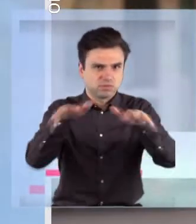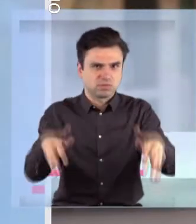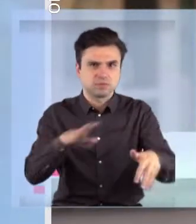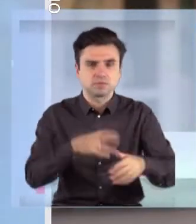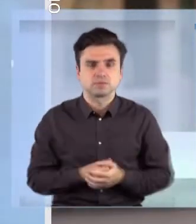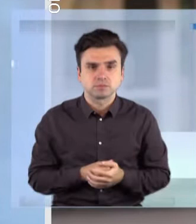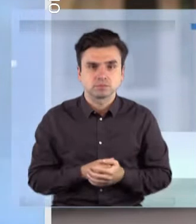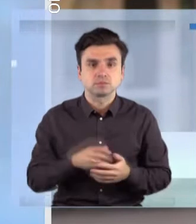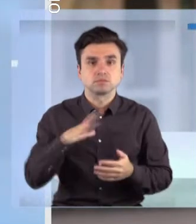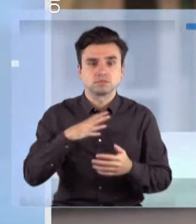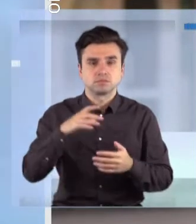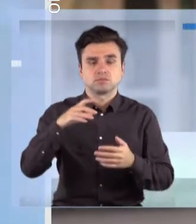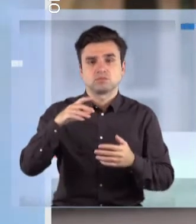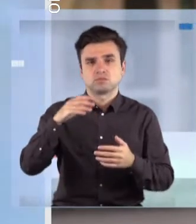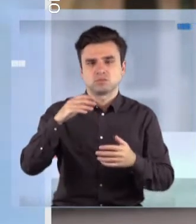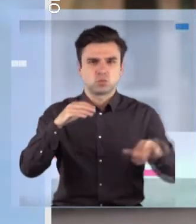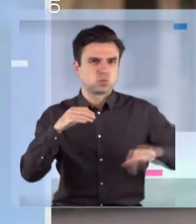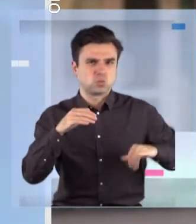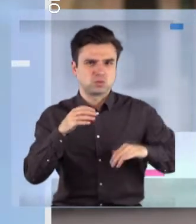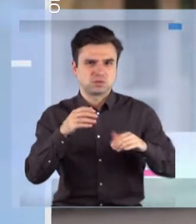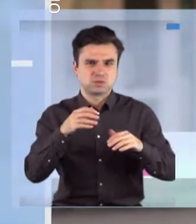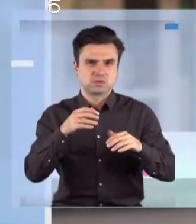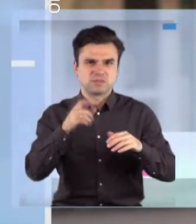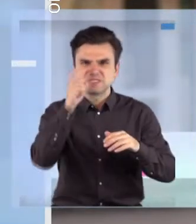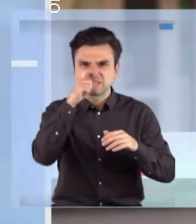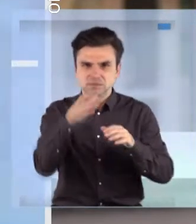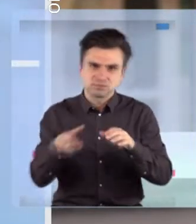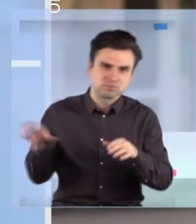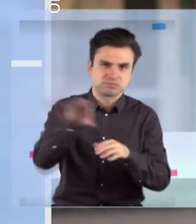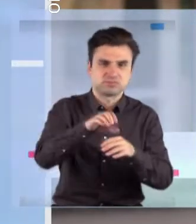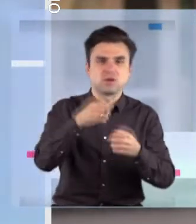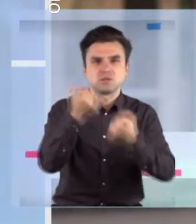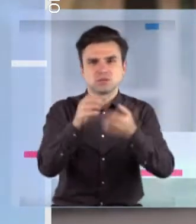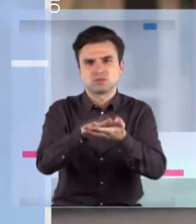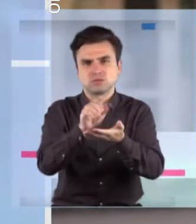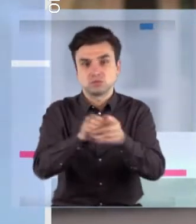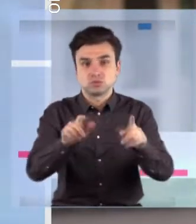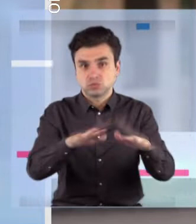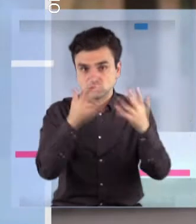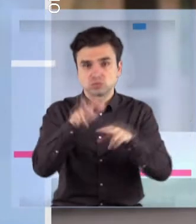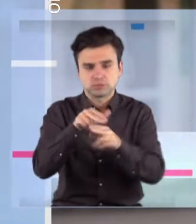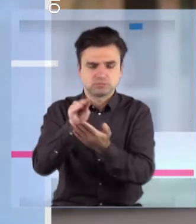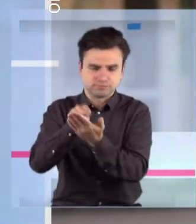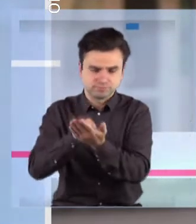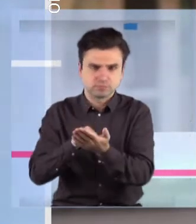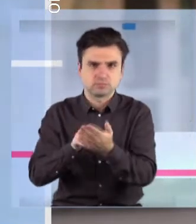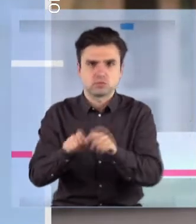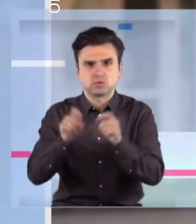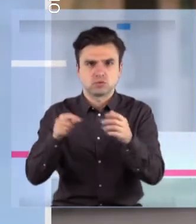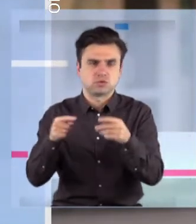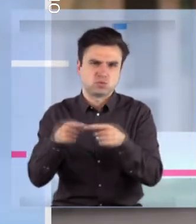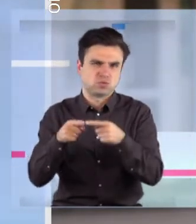невстановленою речовиною, в результаті чого було пошкоджено автівку. На теперішній час вказаний факт зареєстровано в порядку, передбаченим